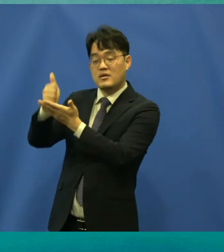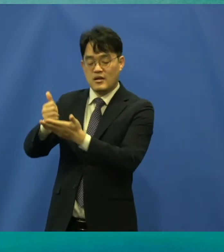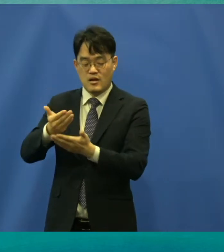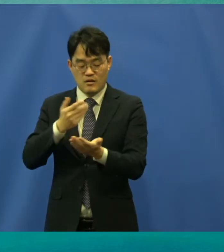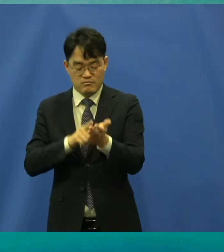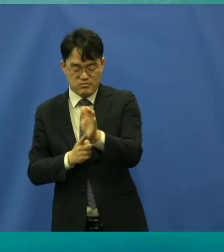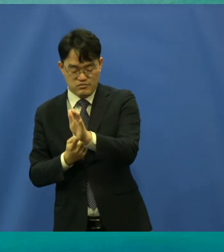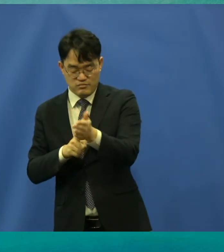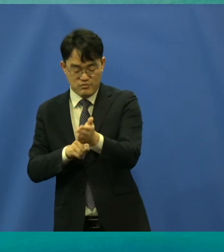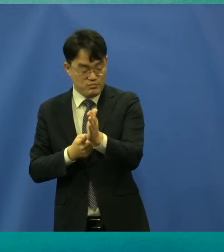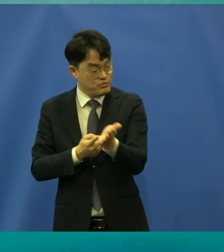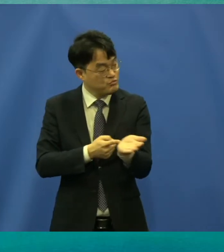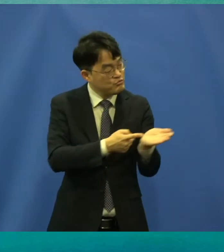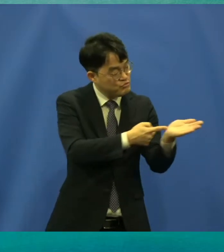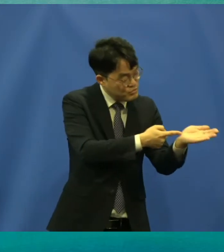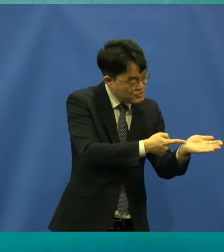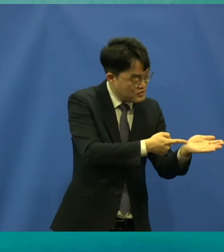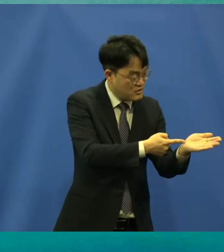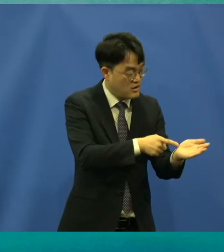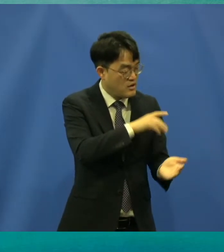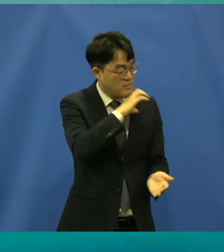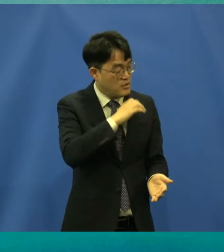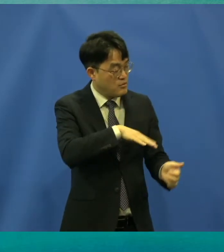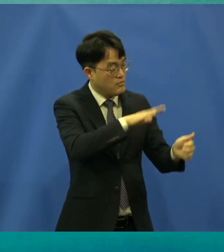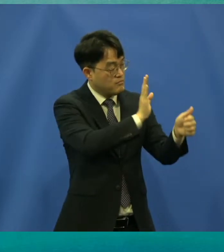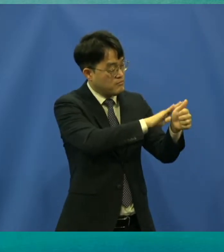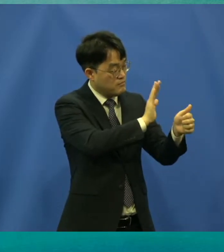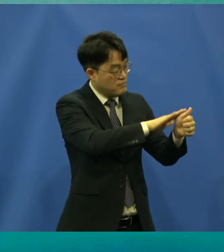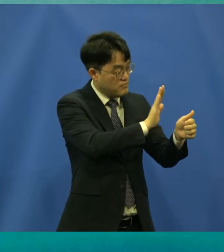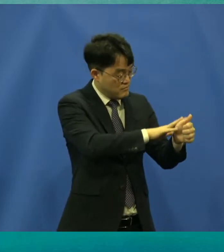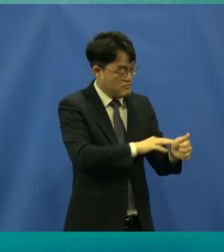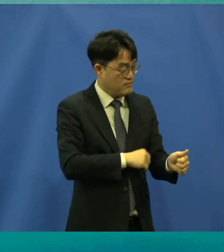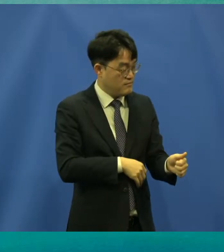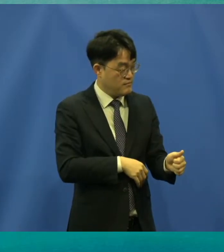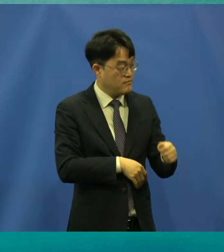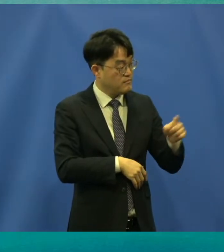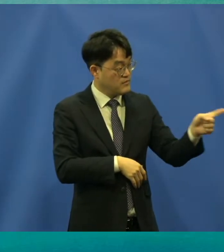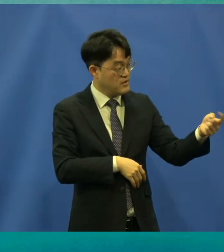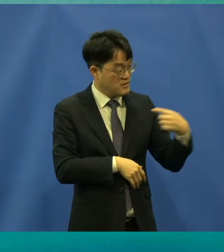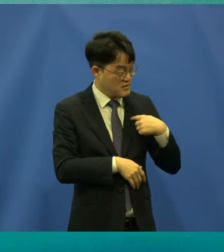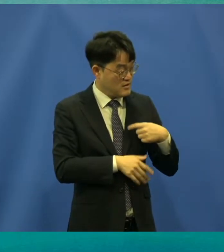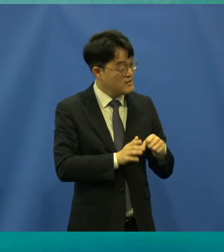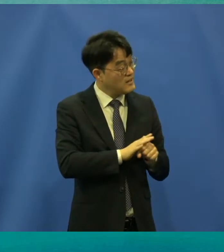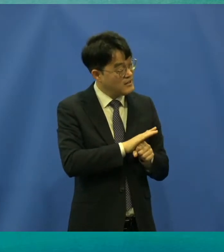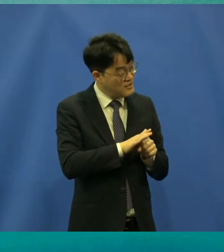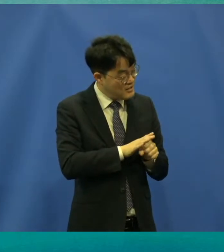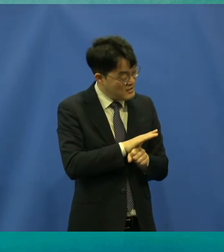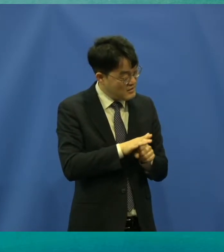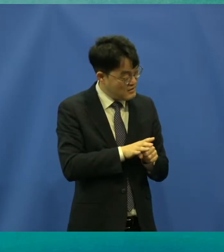주님의 사랑법이에요. 내가 너를 사랑한다. 내가 너를 사랑해.